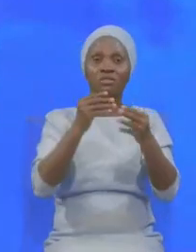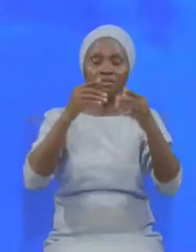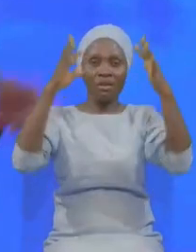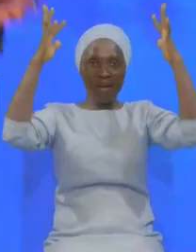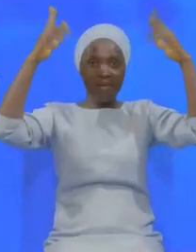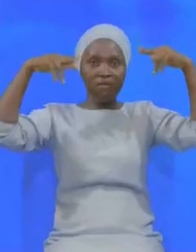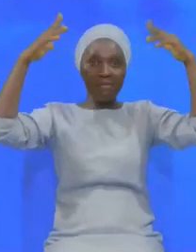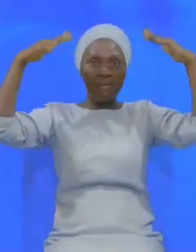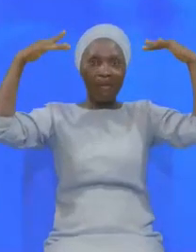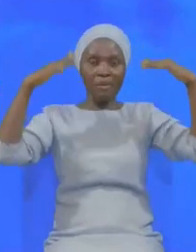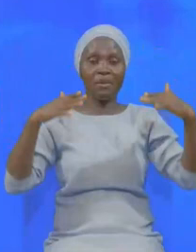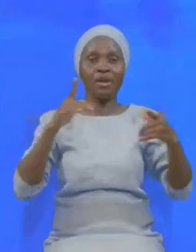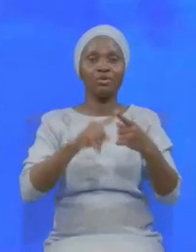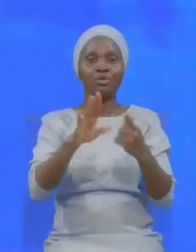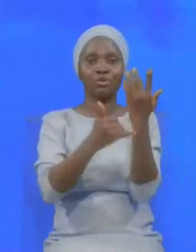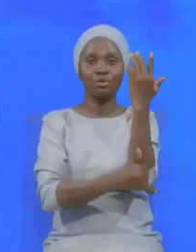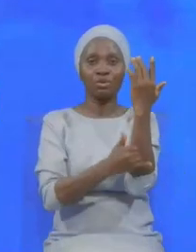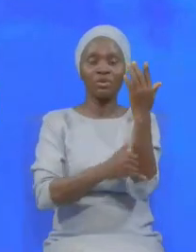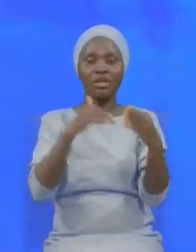temps